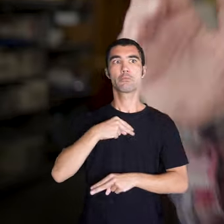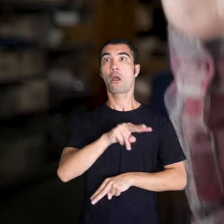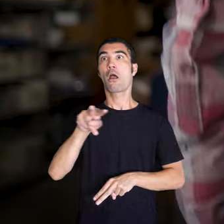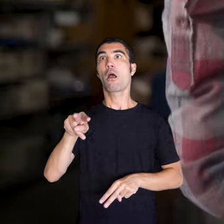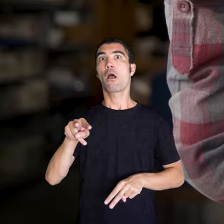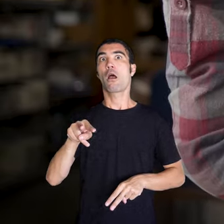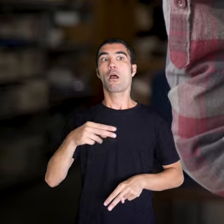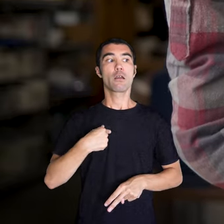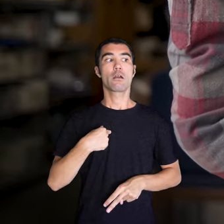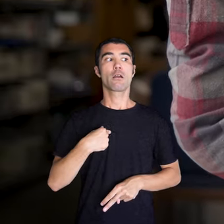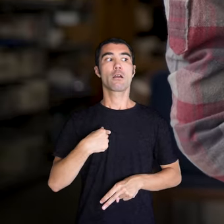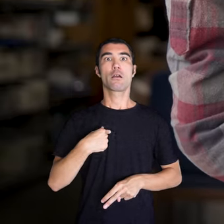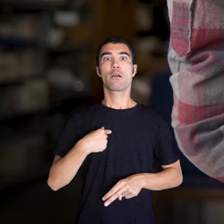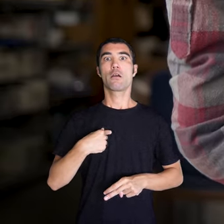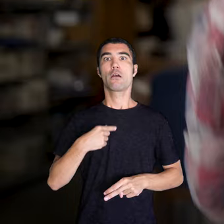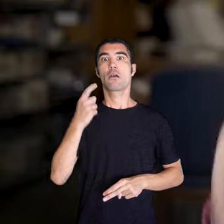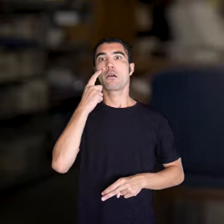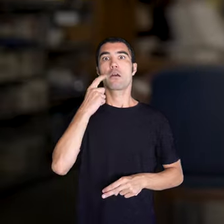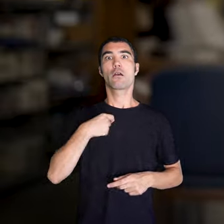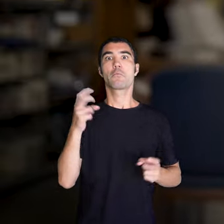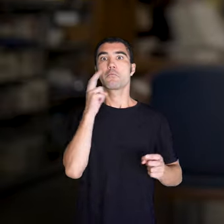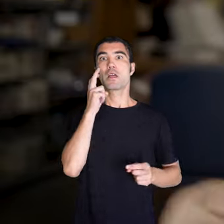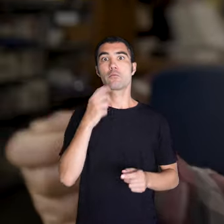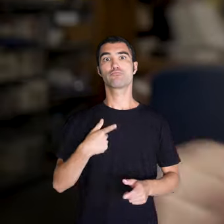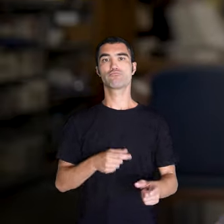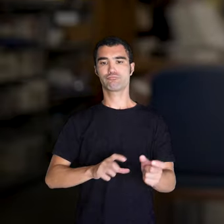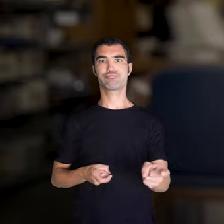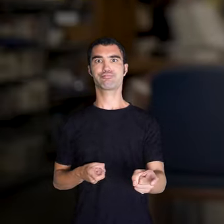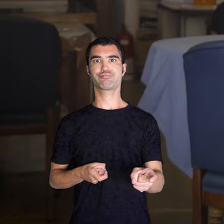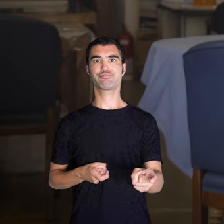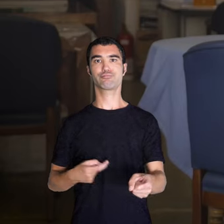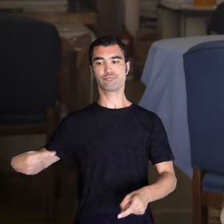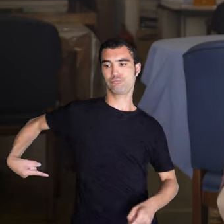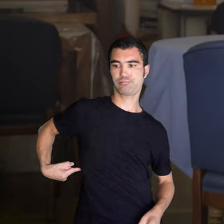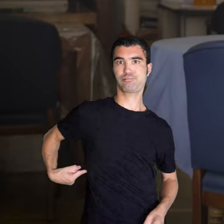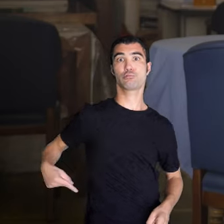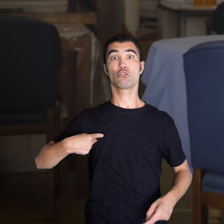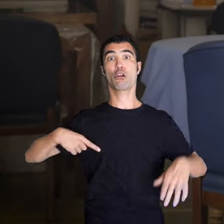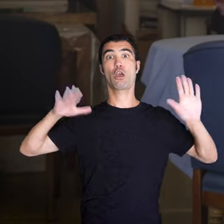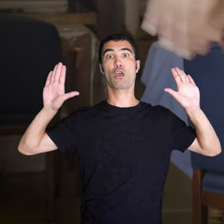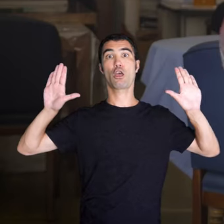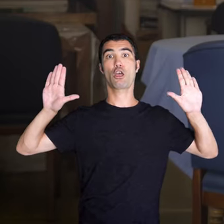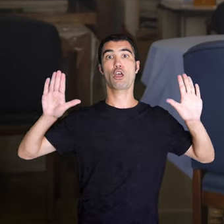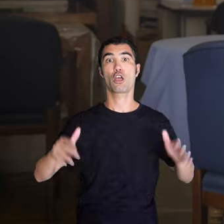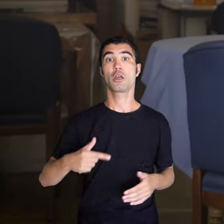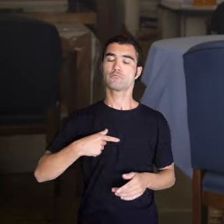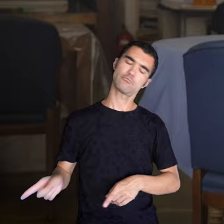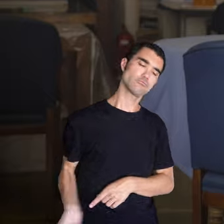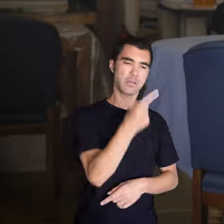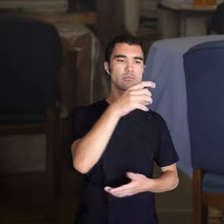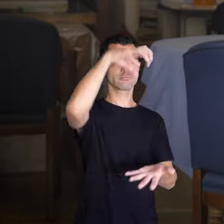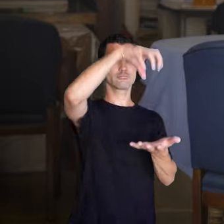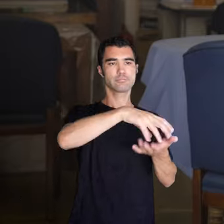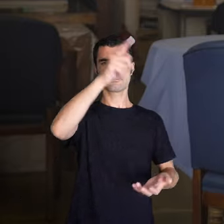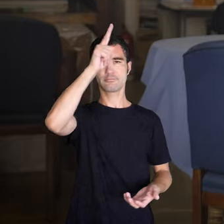i jo m'agafaren així, me dugueren les mans així a l'aire amb una metralladora, un fusil a l'esquena, darrere, al cap de l'escortelillo, per